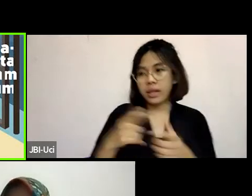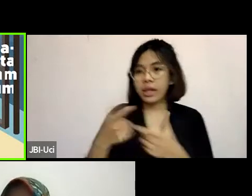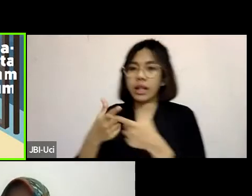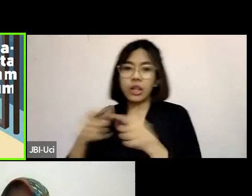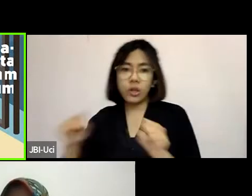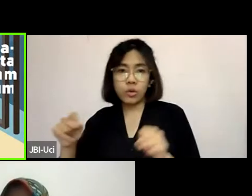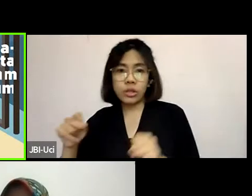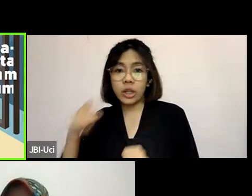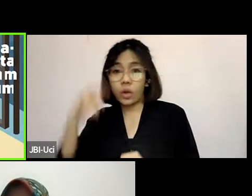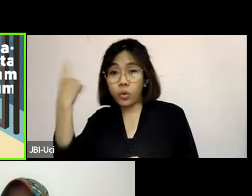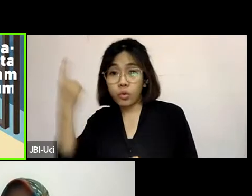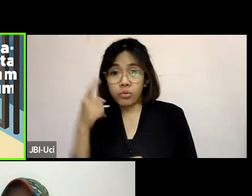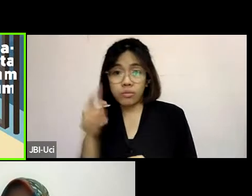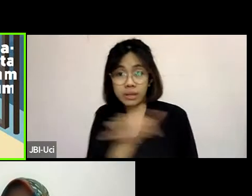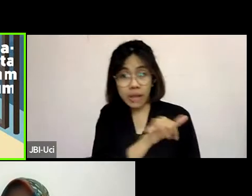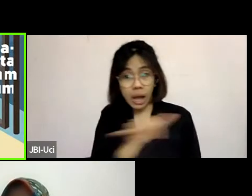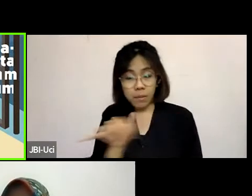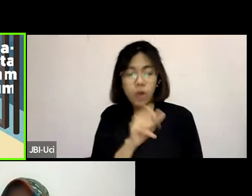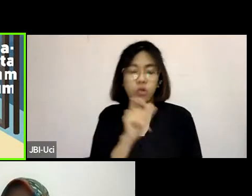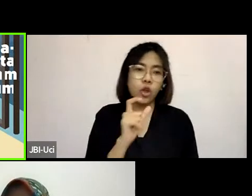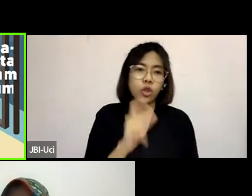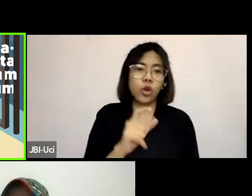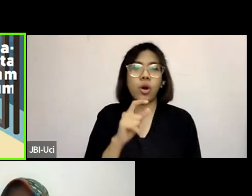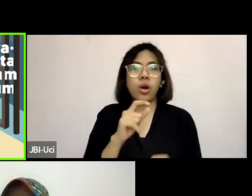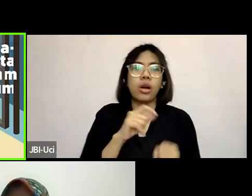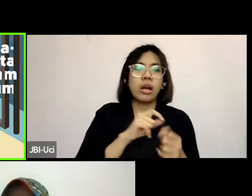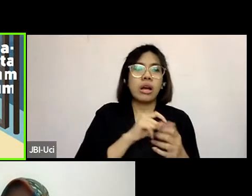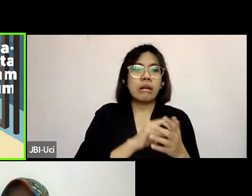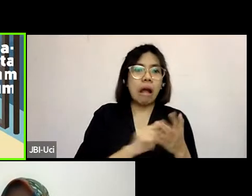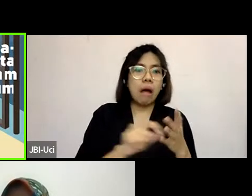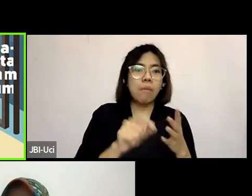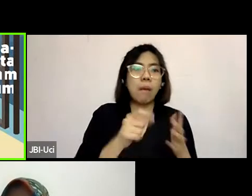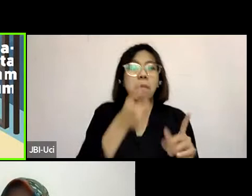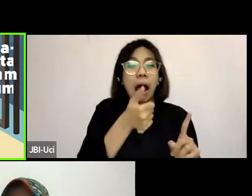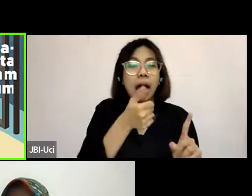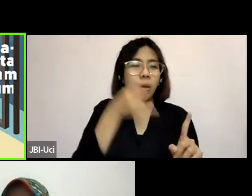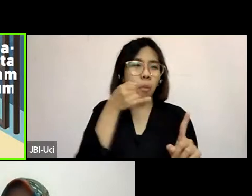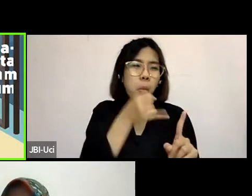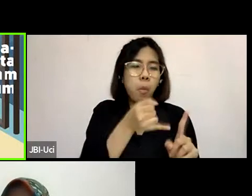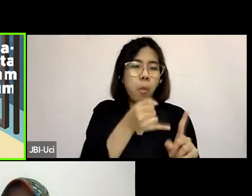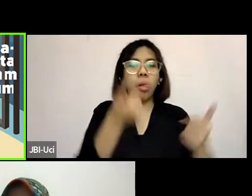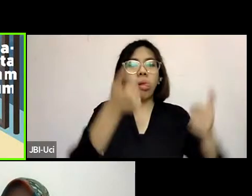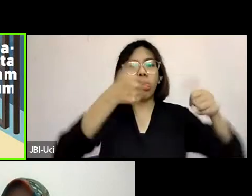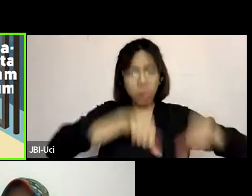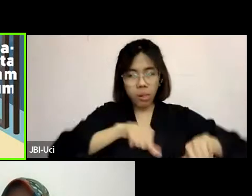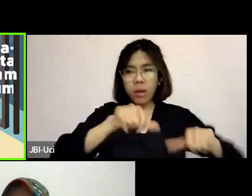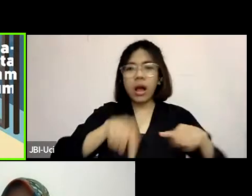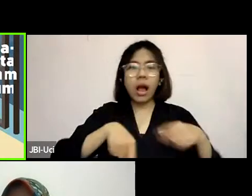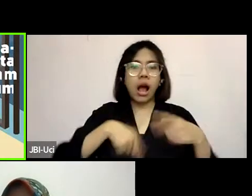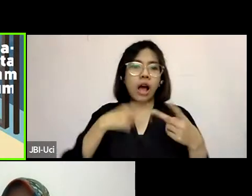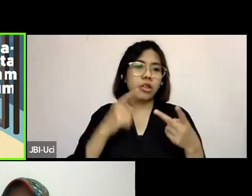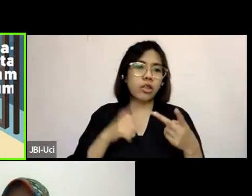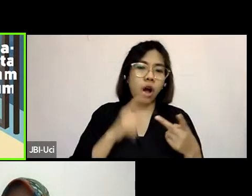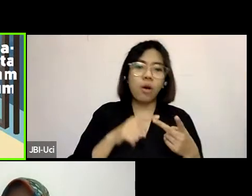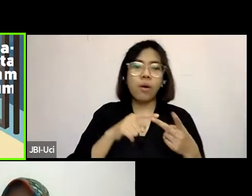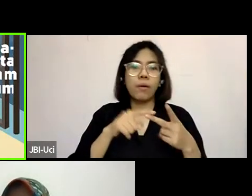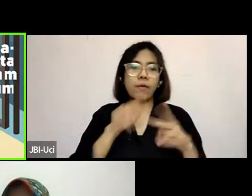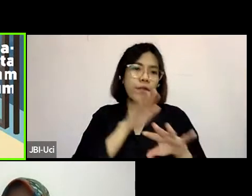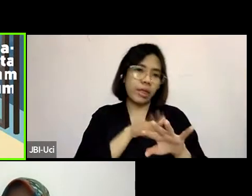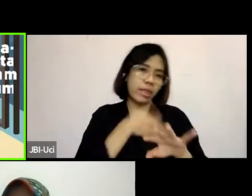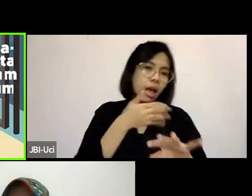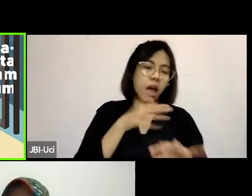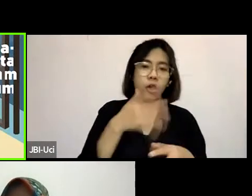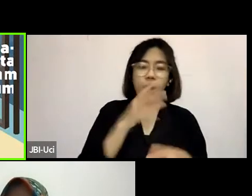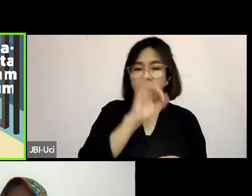jam tak nama baik dan delik yang berhubungan dengan teknis atau segi bahasa saya pikirin saya